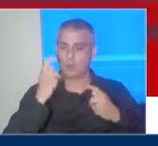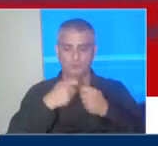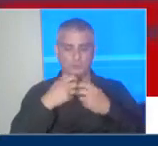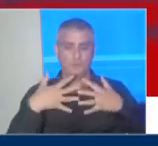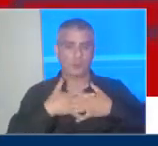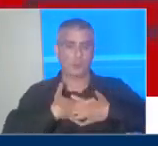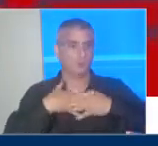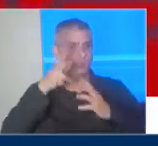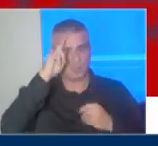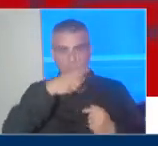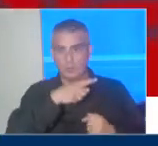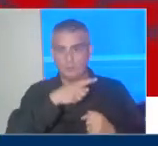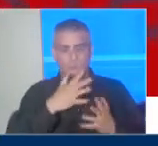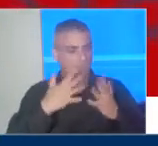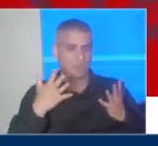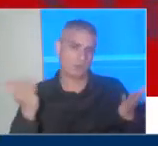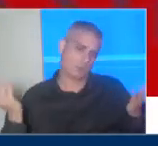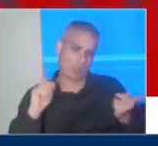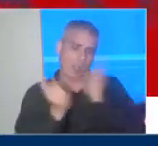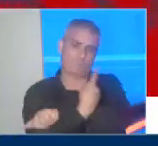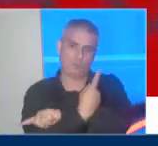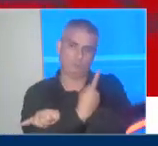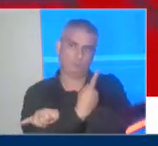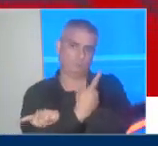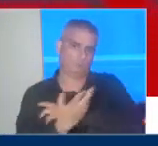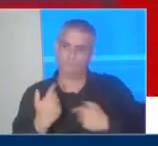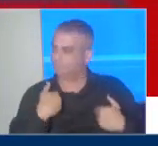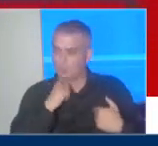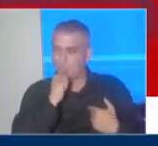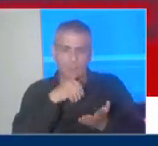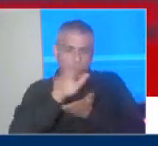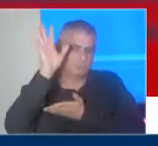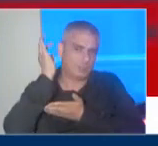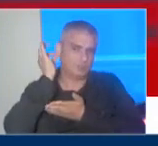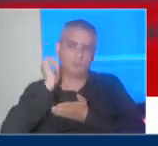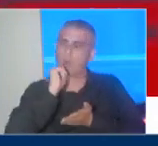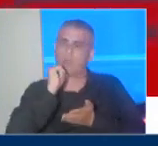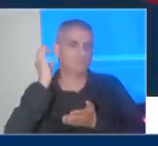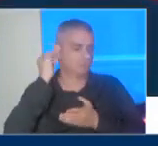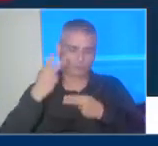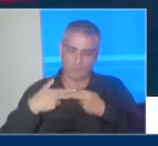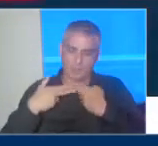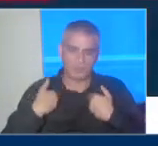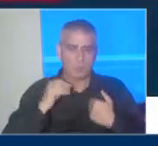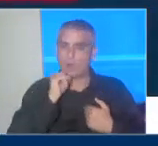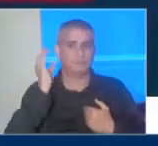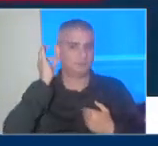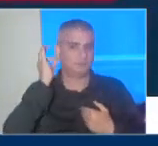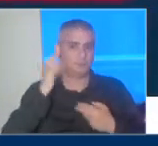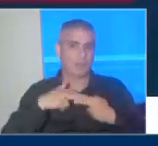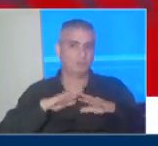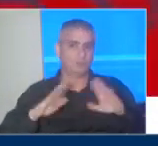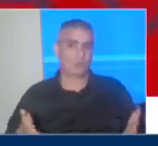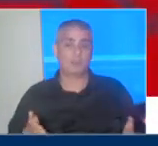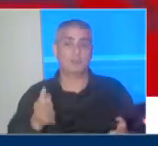השותפות הקואליציונית של הליכוד, שבגדול זה אצלם הפוך. זאת אומרת, אנחנו לא רוצים נשים. אנחנו לא רוצים נשים לידינו, אנחנו לא רוצים נשים ליד